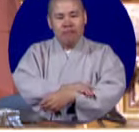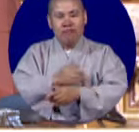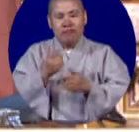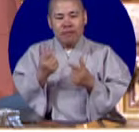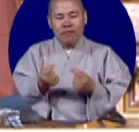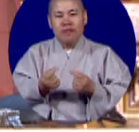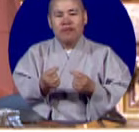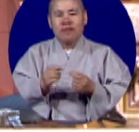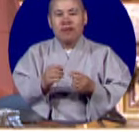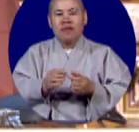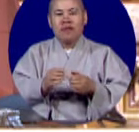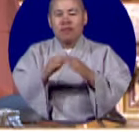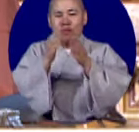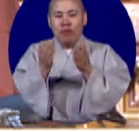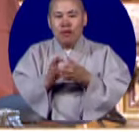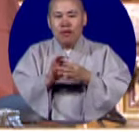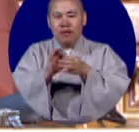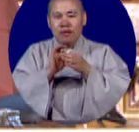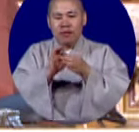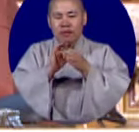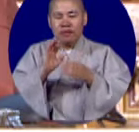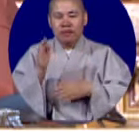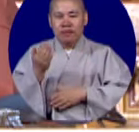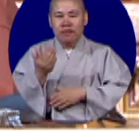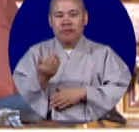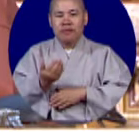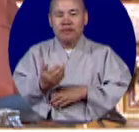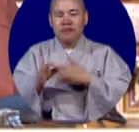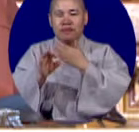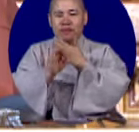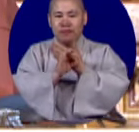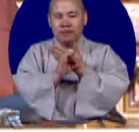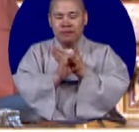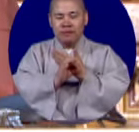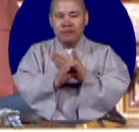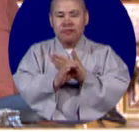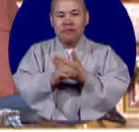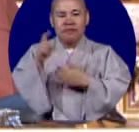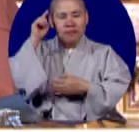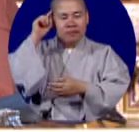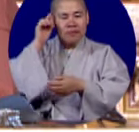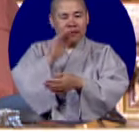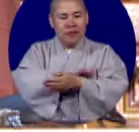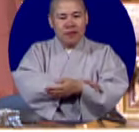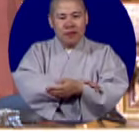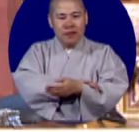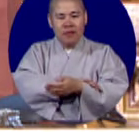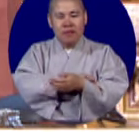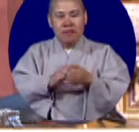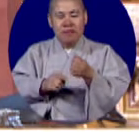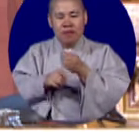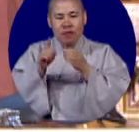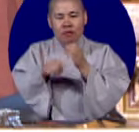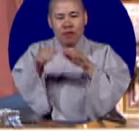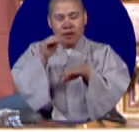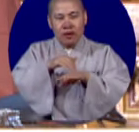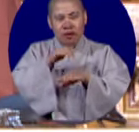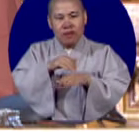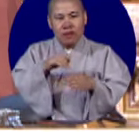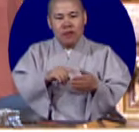하나로 딱 통하는 거예요. 그러면 그 반야가 이 수행으로 나타날